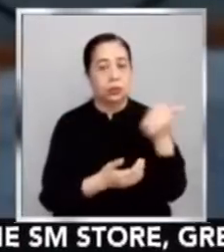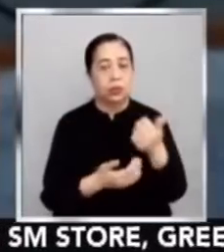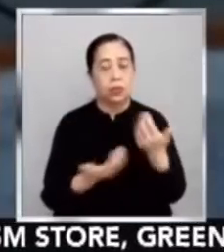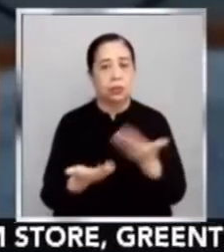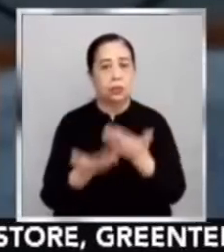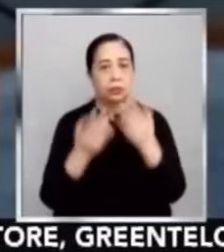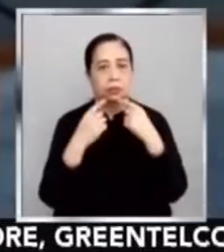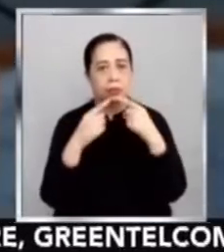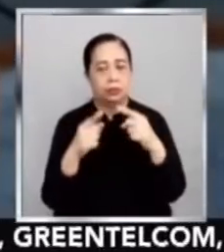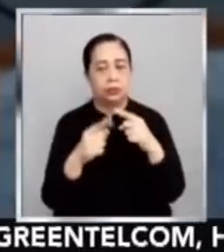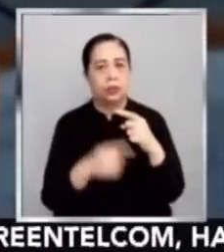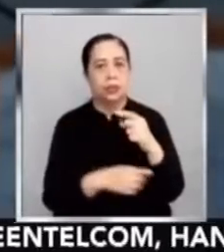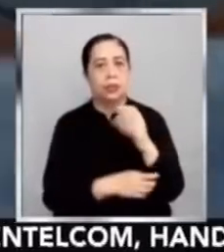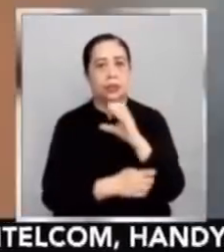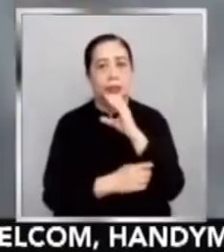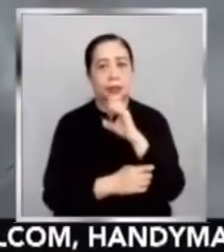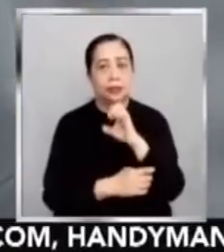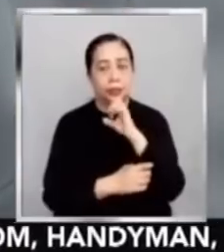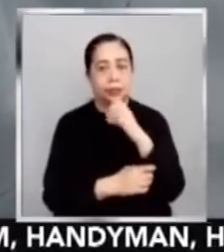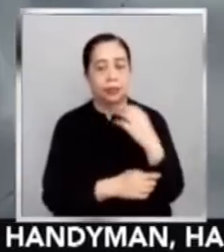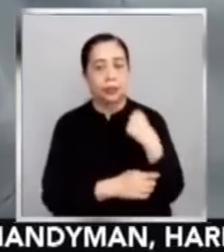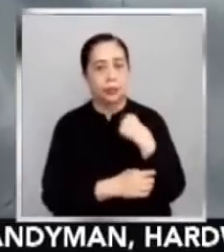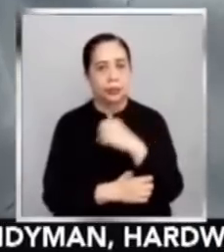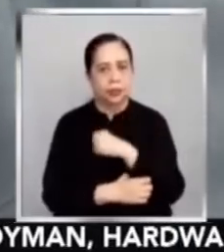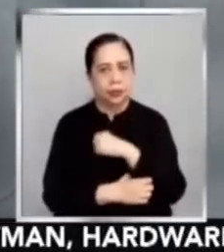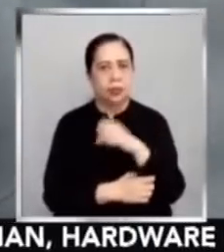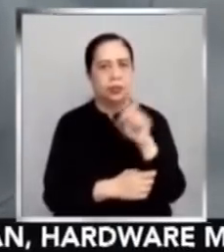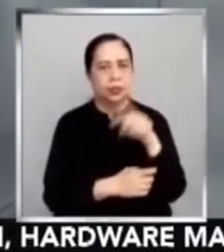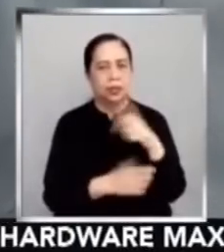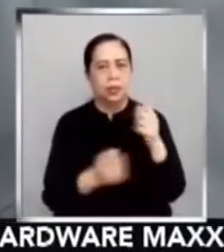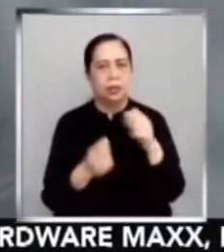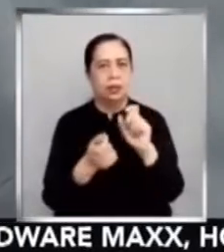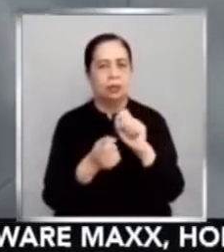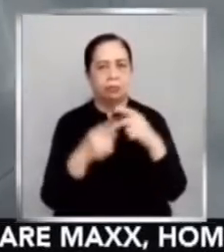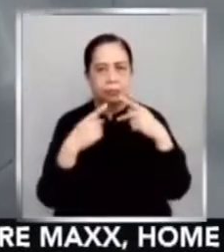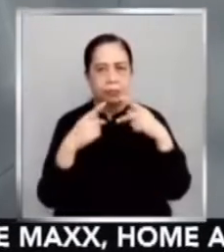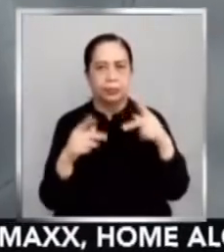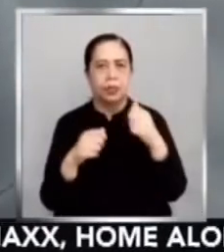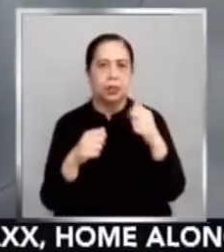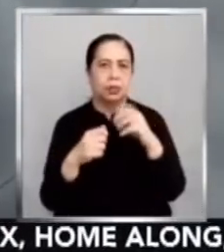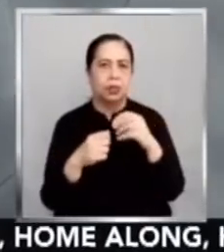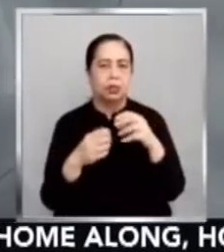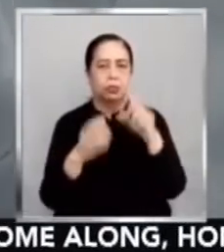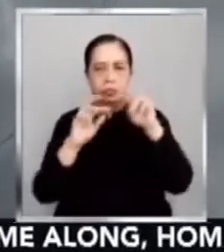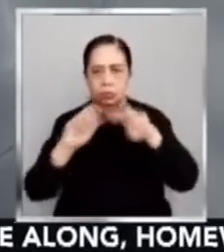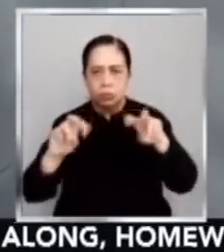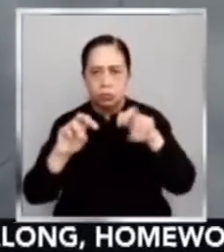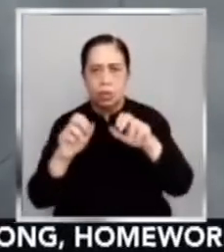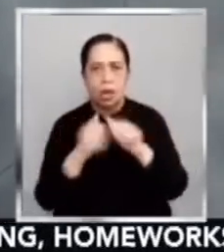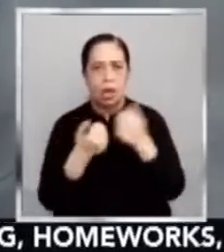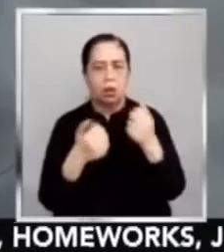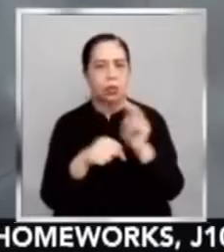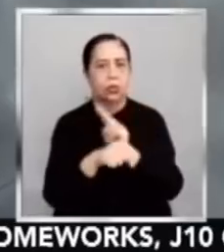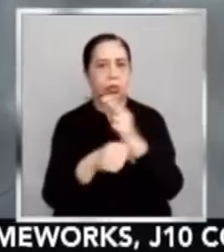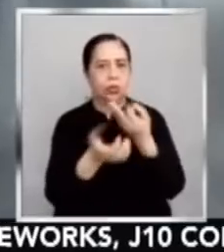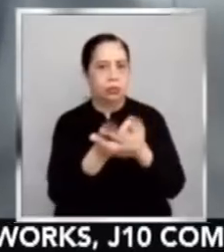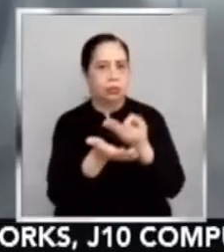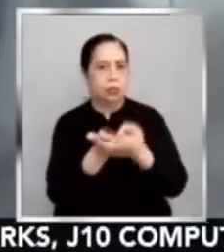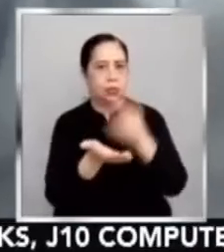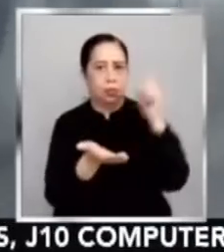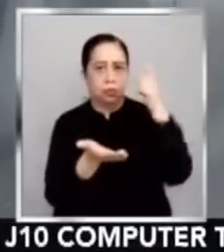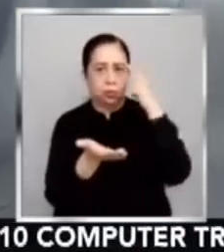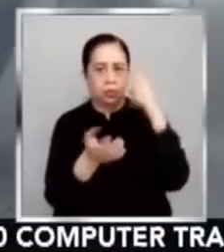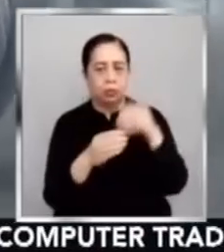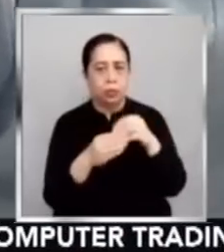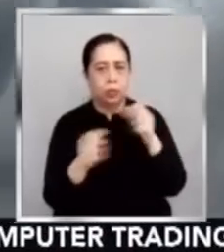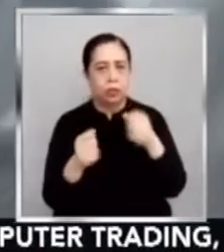Senator Chiz Escudero na panahon ng i-declassify o isapubliko at masiyasat kung paano ginamit ang pondo ng gobyerno sa procurement